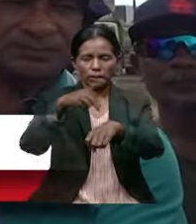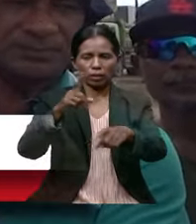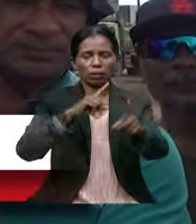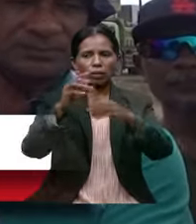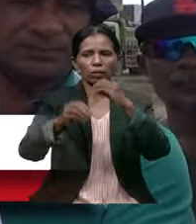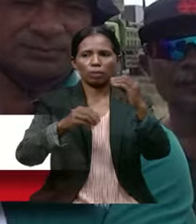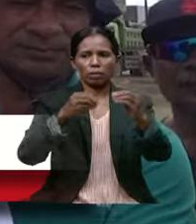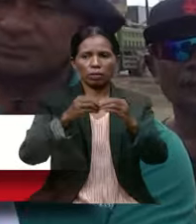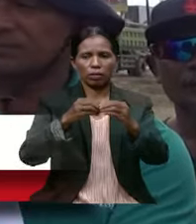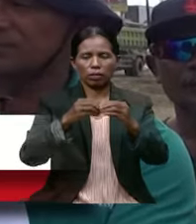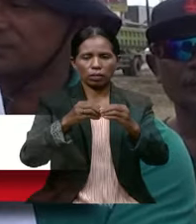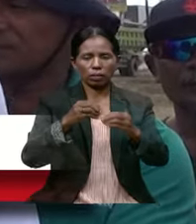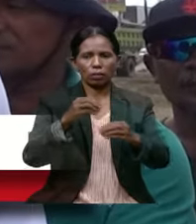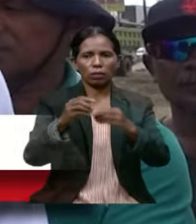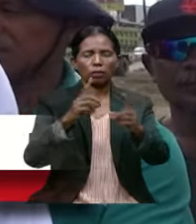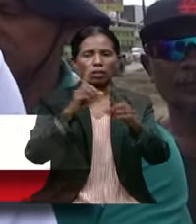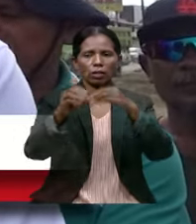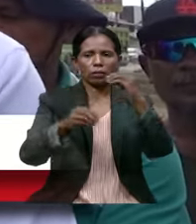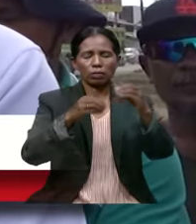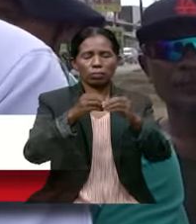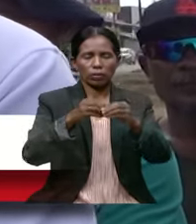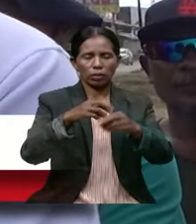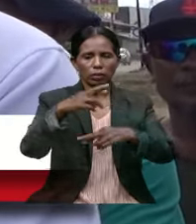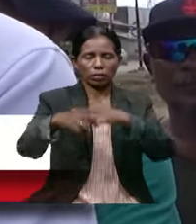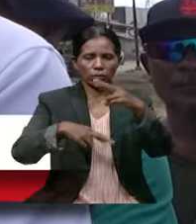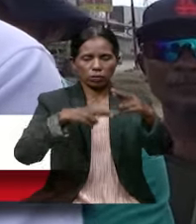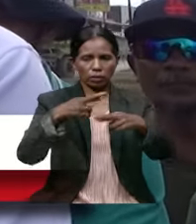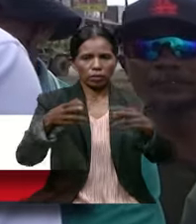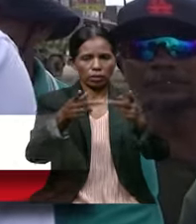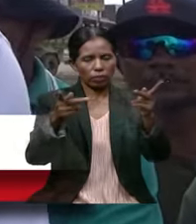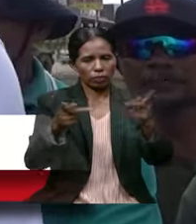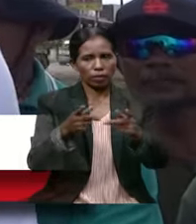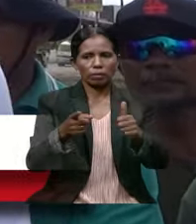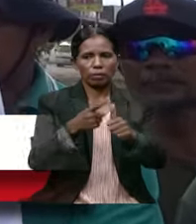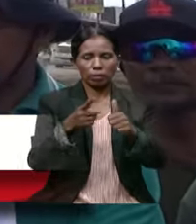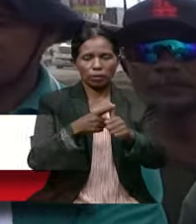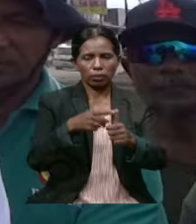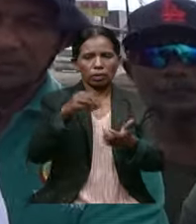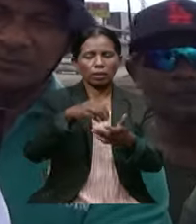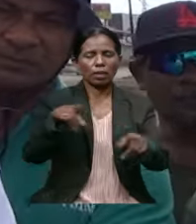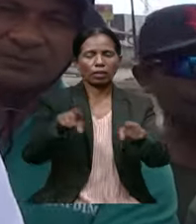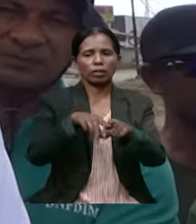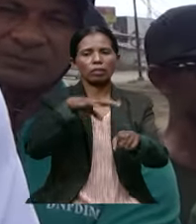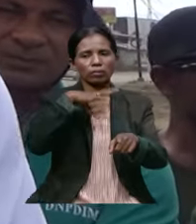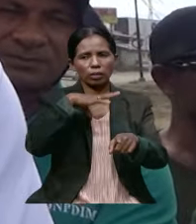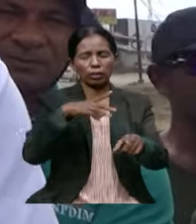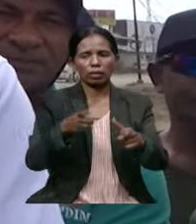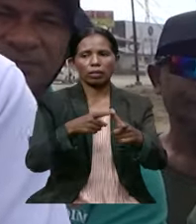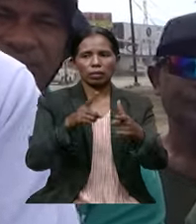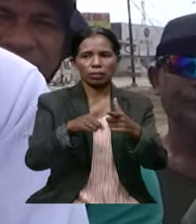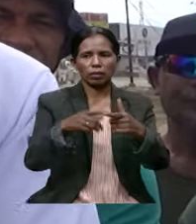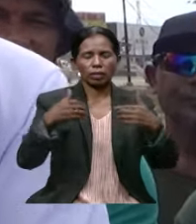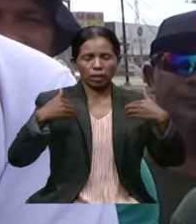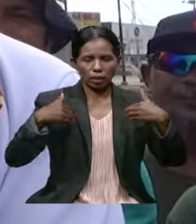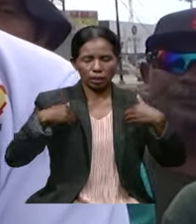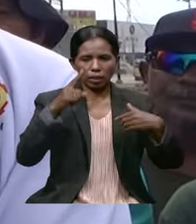sobre roda na linha perdeiro que estava indo para. Primeiro, cria lixo. Segundo, aqui aquela lajo e